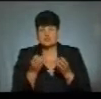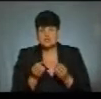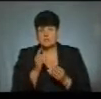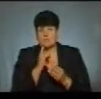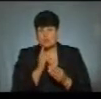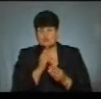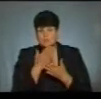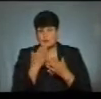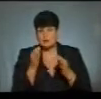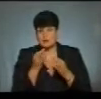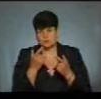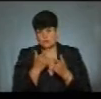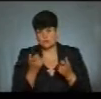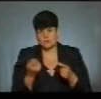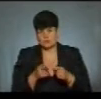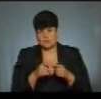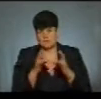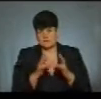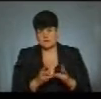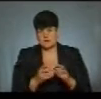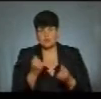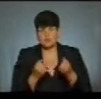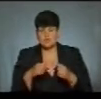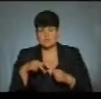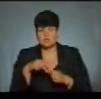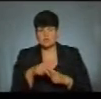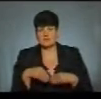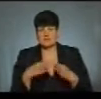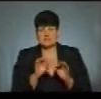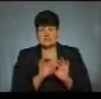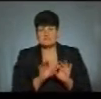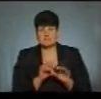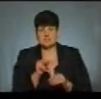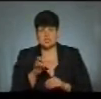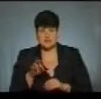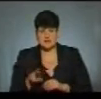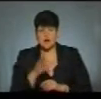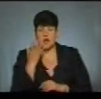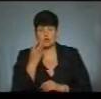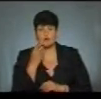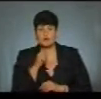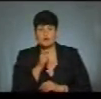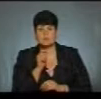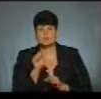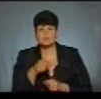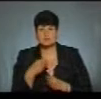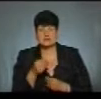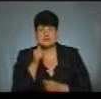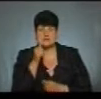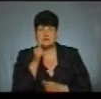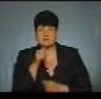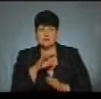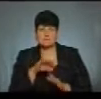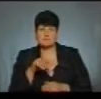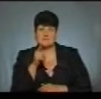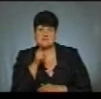ніякої інформації по цій аварії. Водій пішов давати свідчення. А коли зможете дати коментар? Я думаю, що завтра,